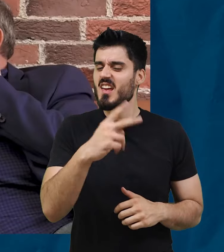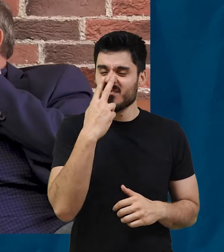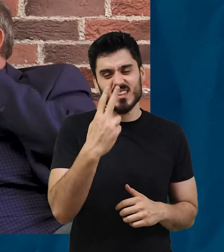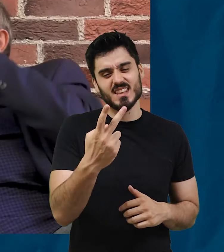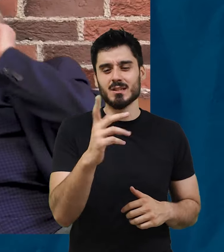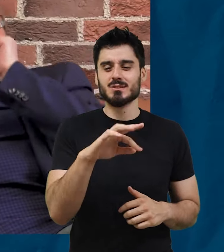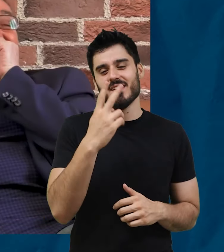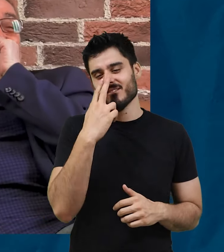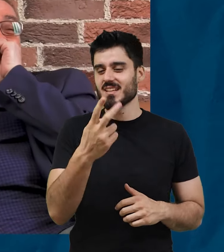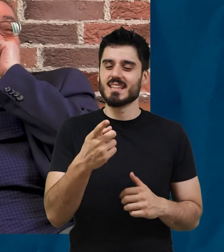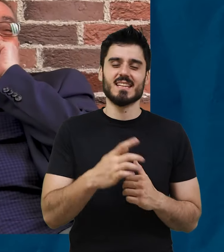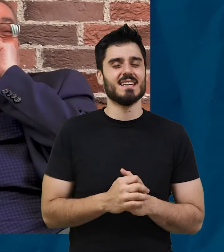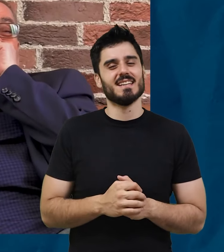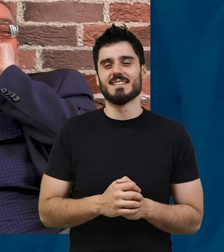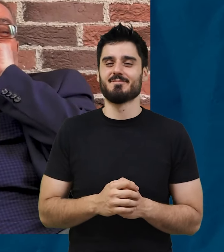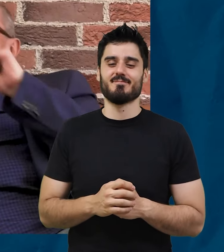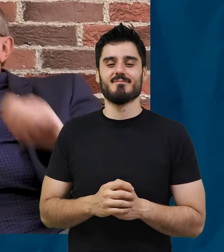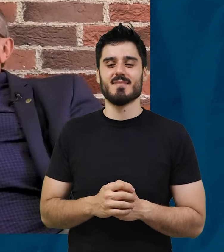епизода и ще видиш.